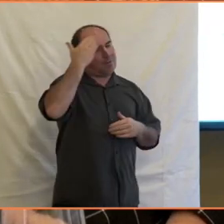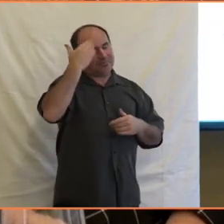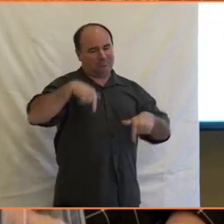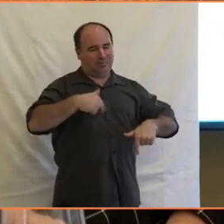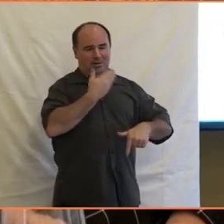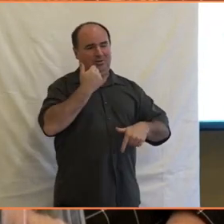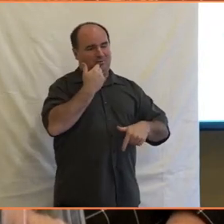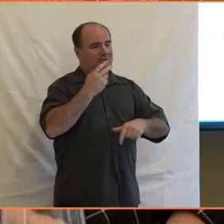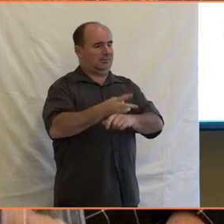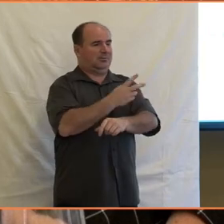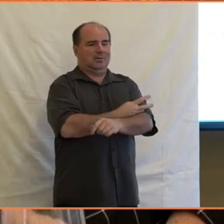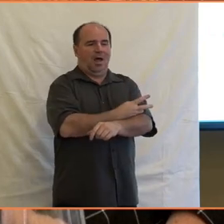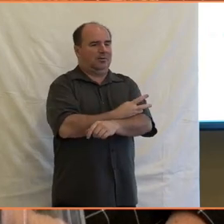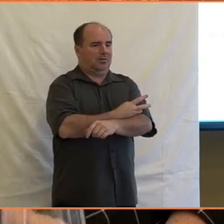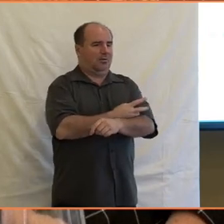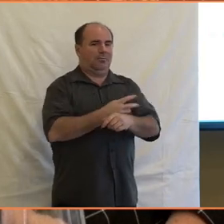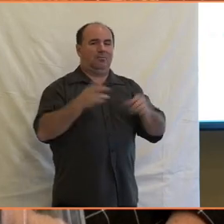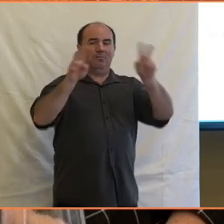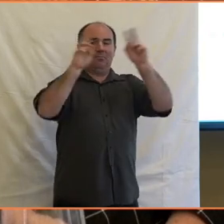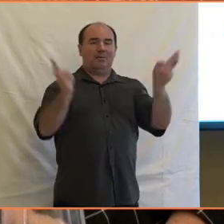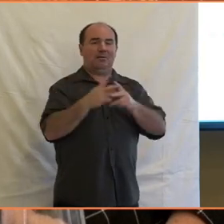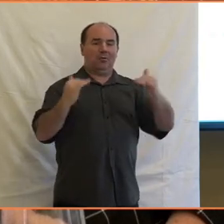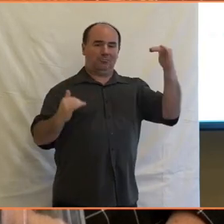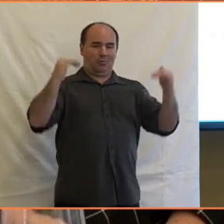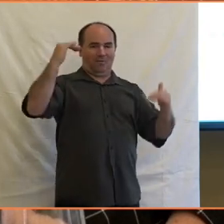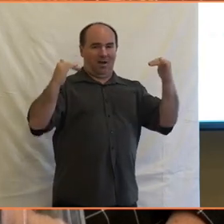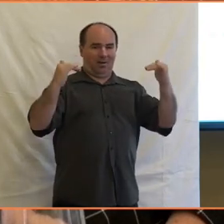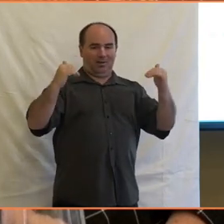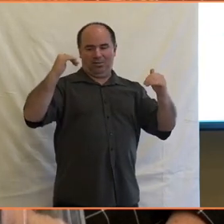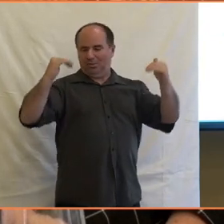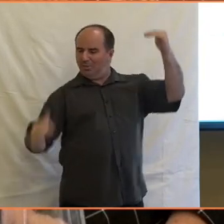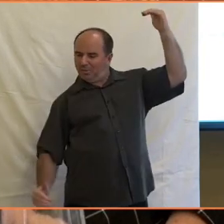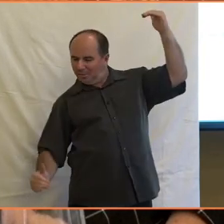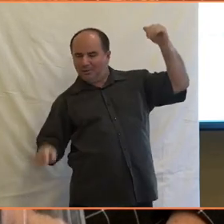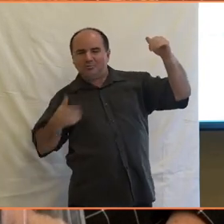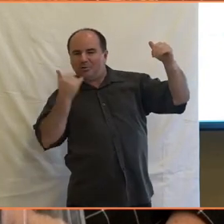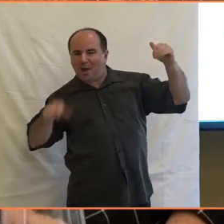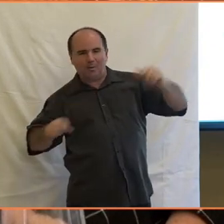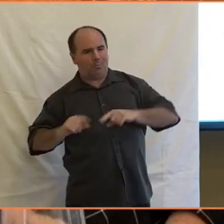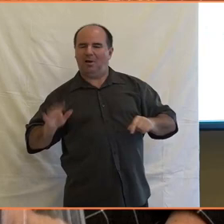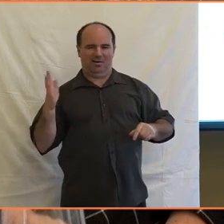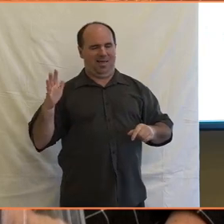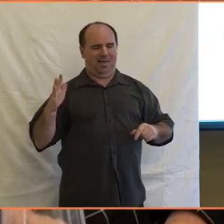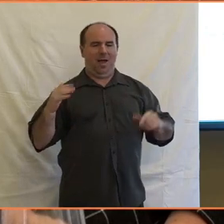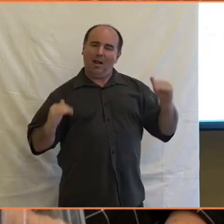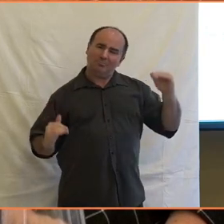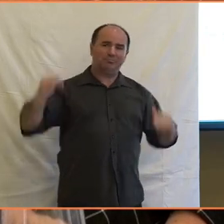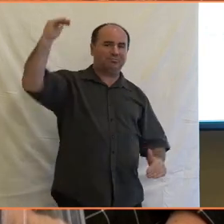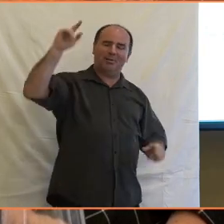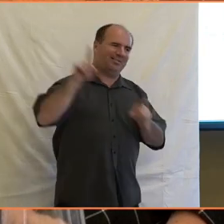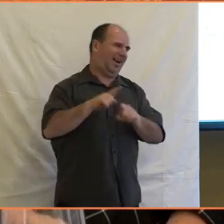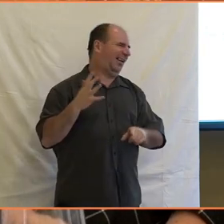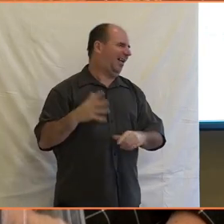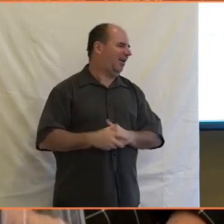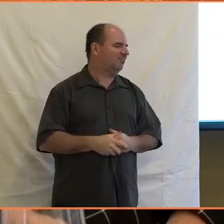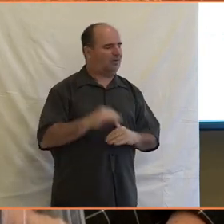jako stát, který by se v tom mezinárodním srovnání byl někde hodně vzadu, nebo vepředu určitě ne, ale vzadu jako hodně nějaký nejsme. No. Ale spíš je to přirozeně, takovou